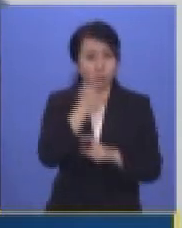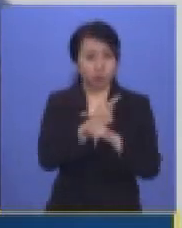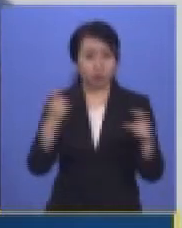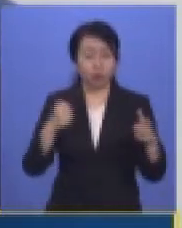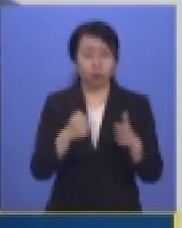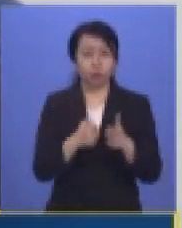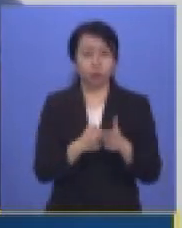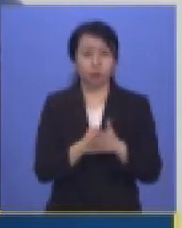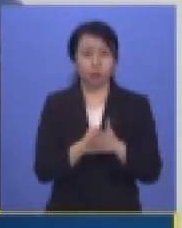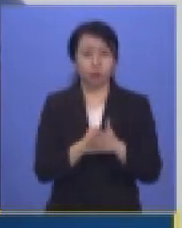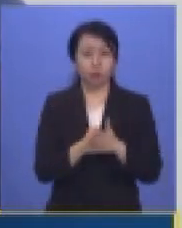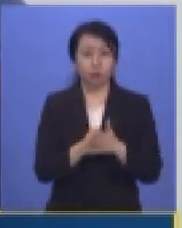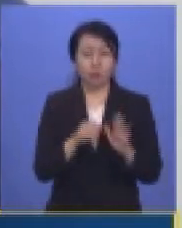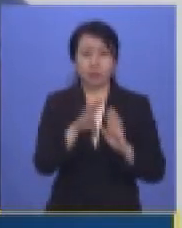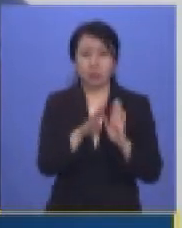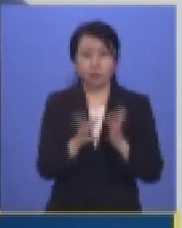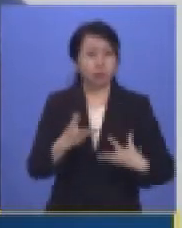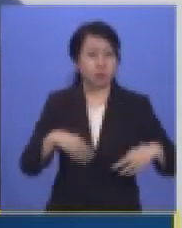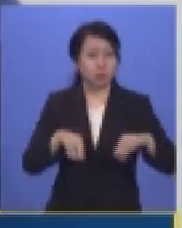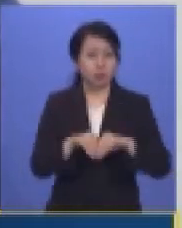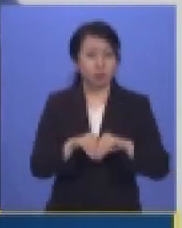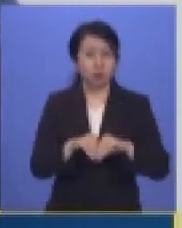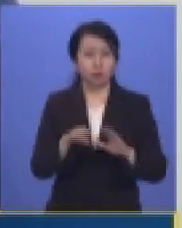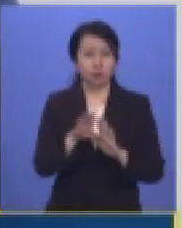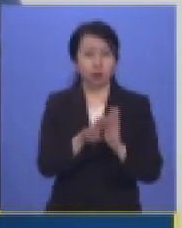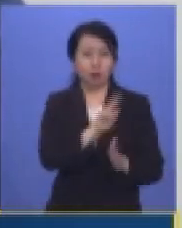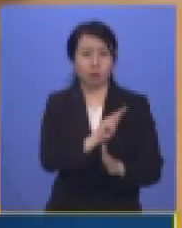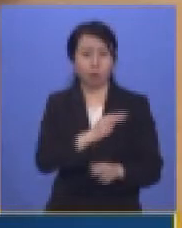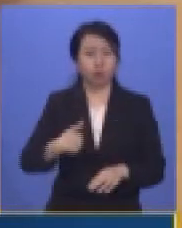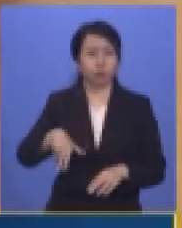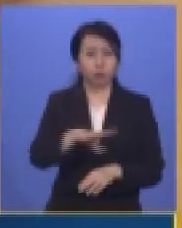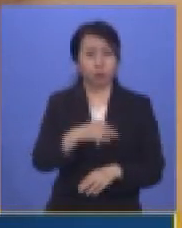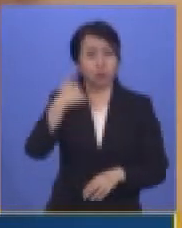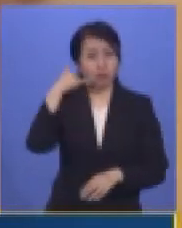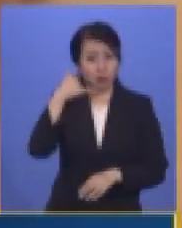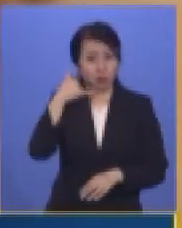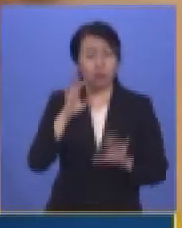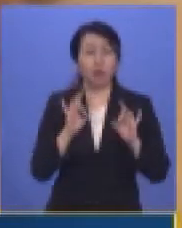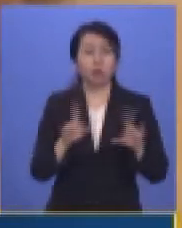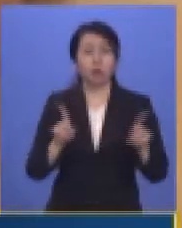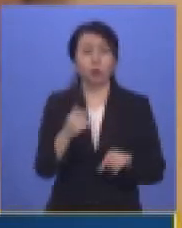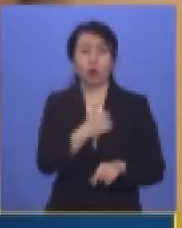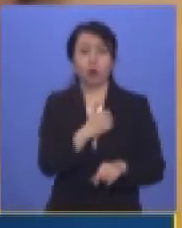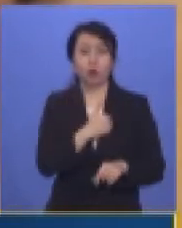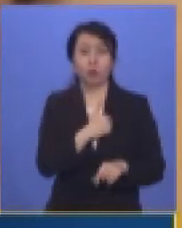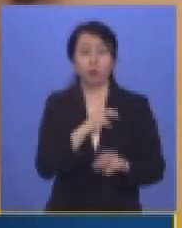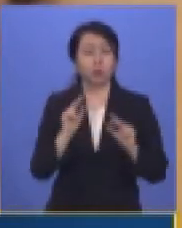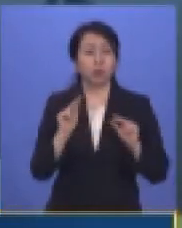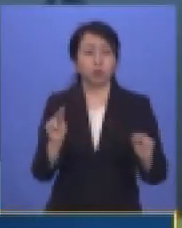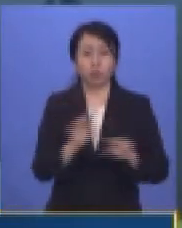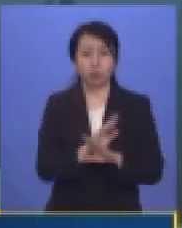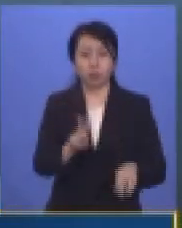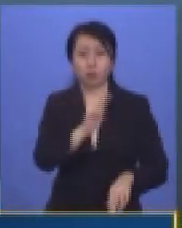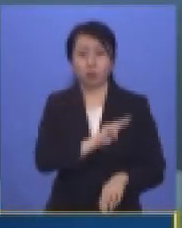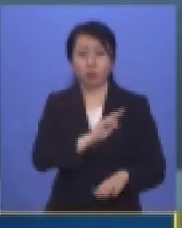что чуть ли не состав семьи и график работы мой на работе. Звонившие рассказали, что хотят выявить недобросовестных